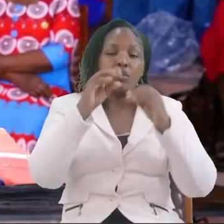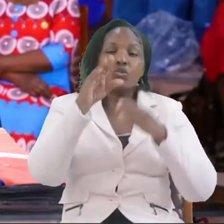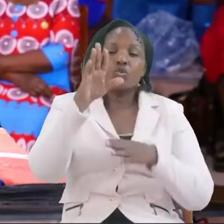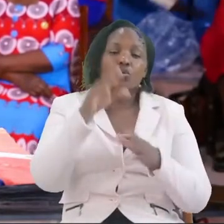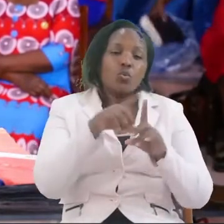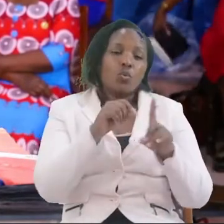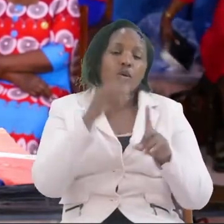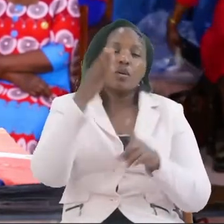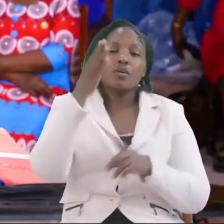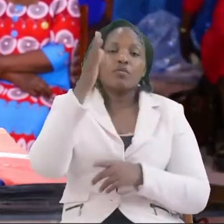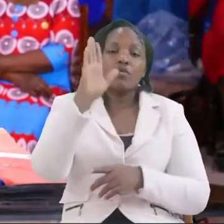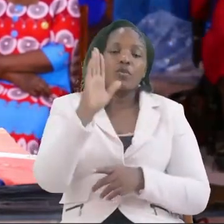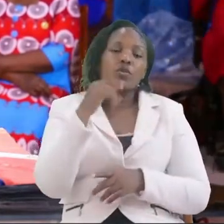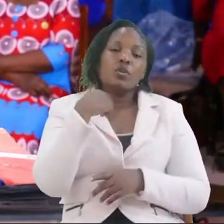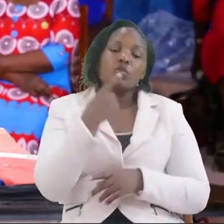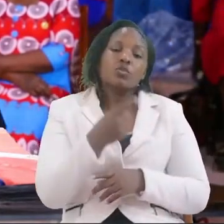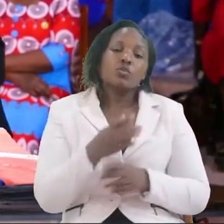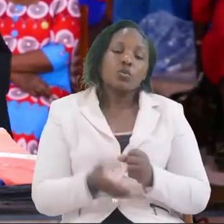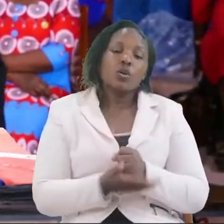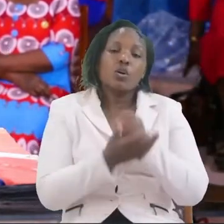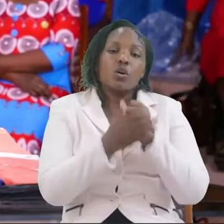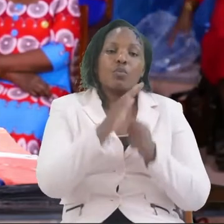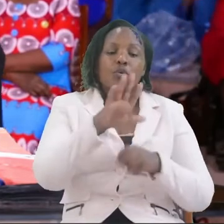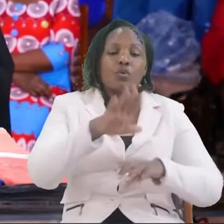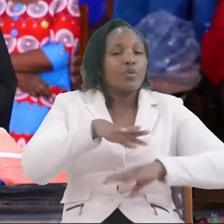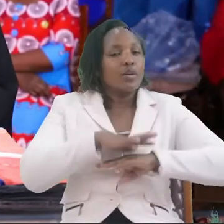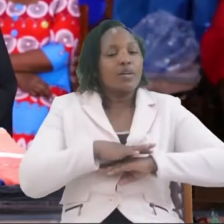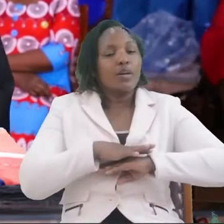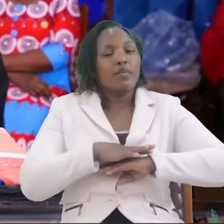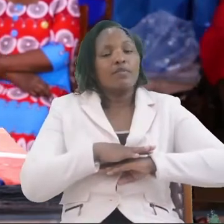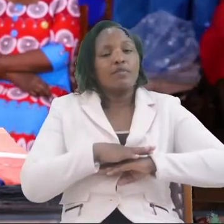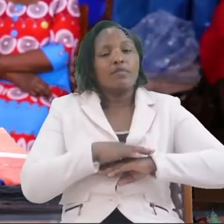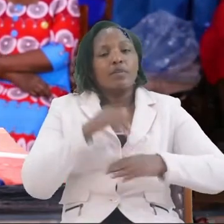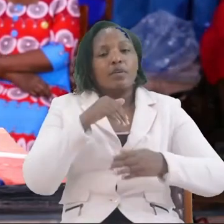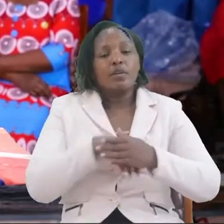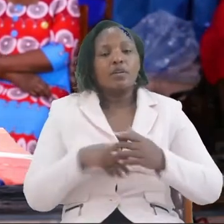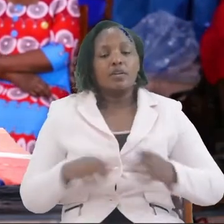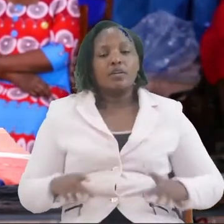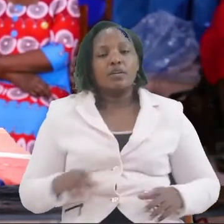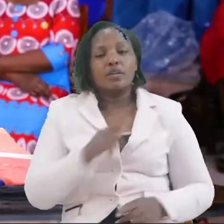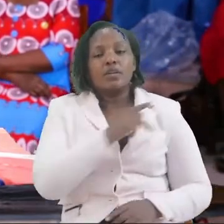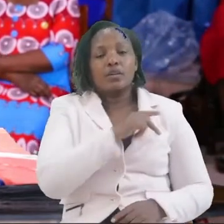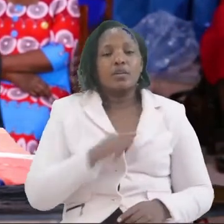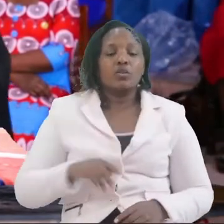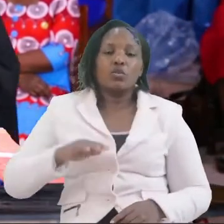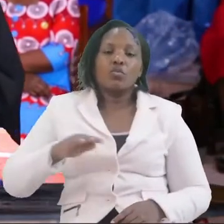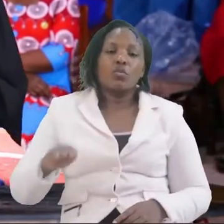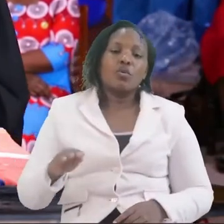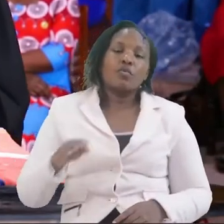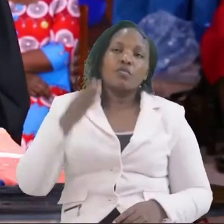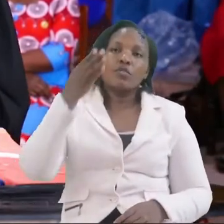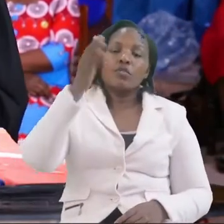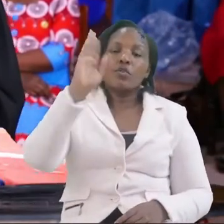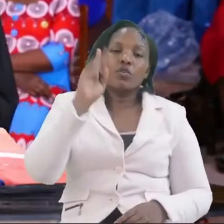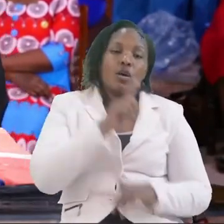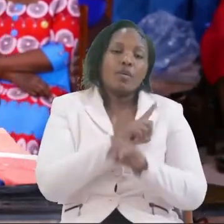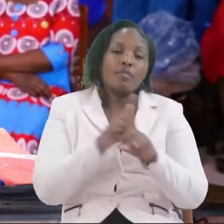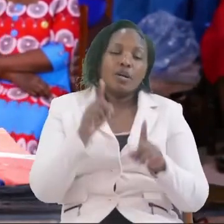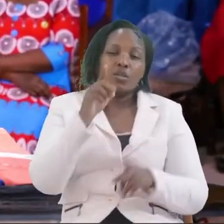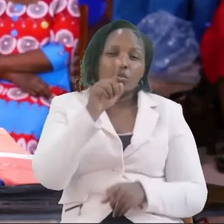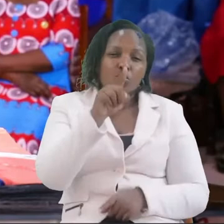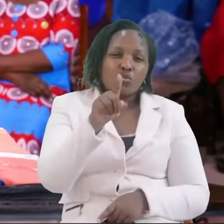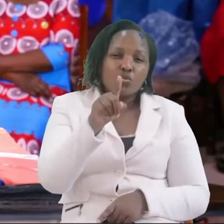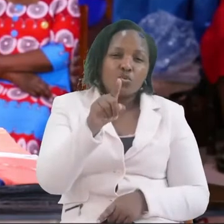la Mungu, na kwa hivyo watakusaidia kuridhika katika ufalme wa Mungu. Lakini ukiwa